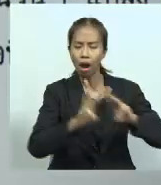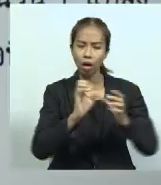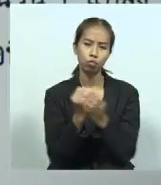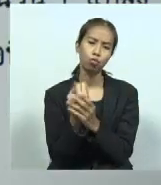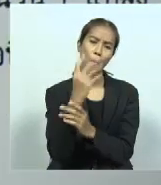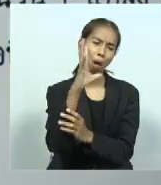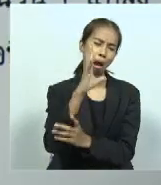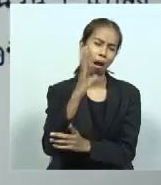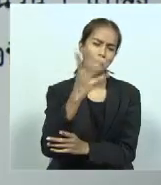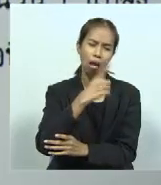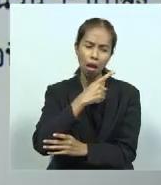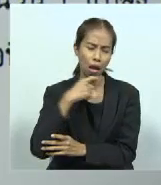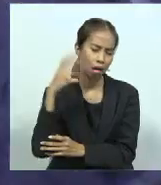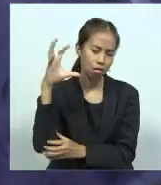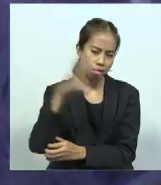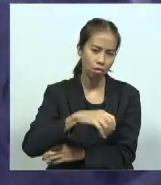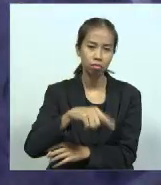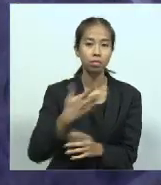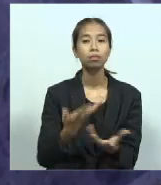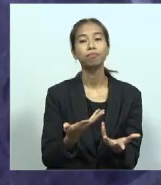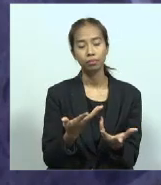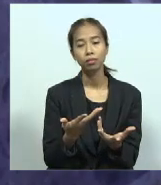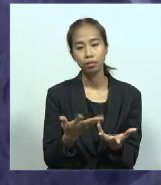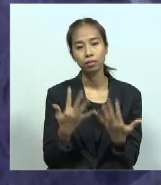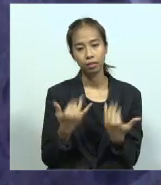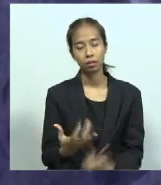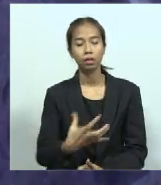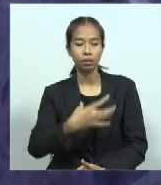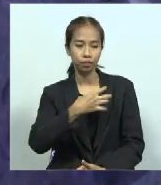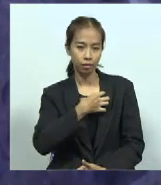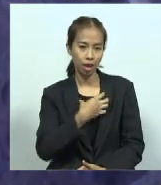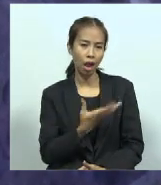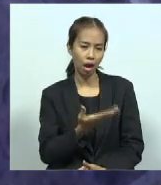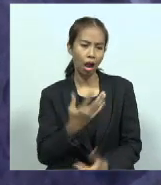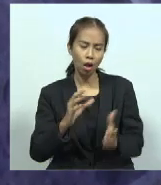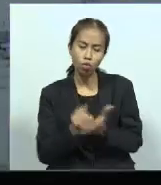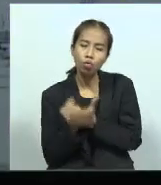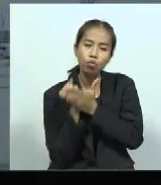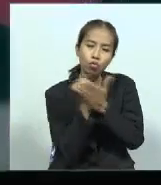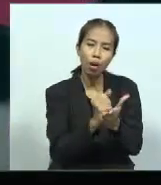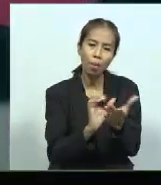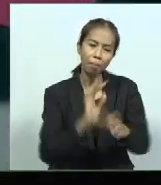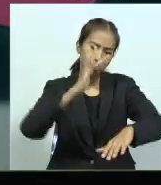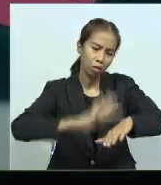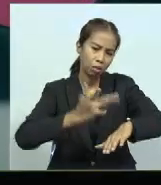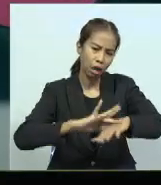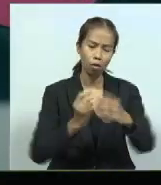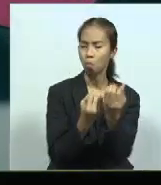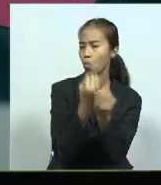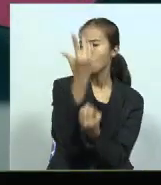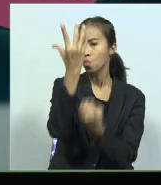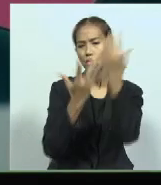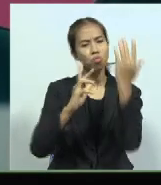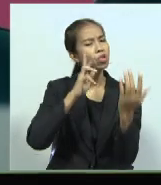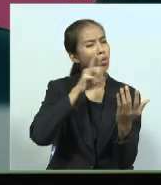ม้สำคัญแล้วก็ไม่ใช่เขตห่วงห้ามใดๆแล้วก็เลยอยากที่จะคืนฟื้นป่าตามธรรมชาติกลับมา